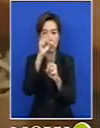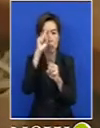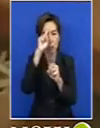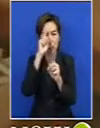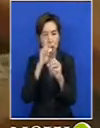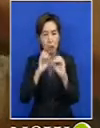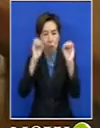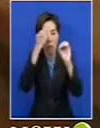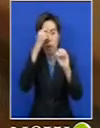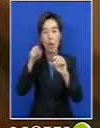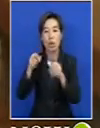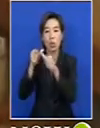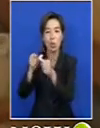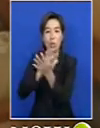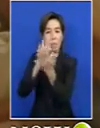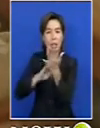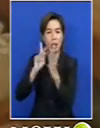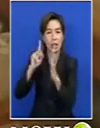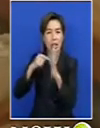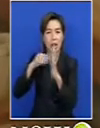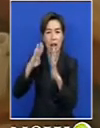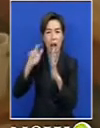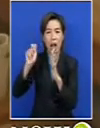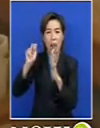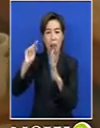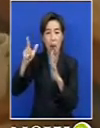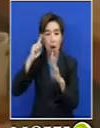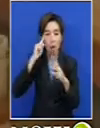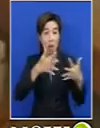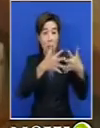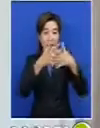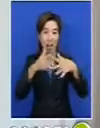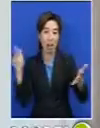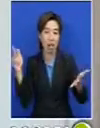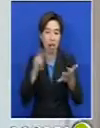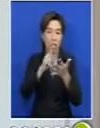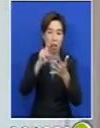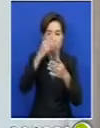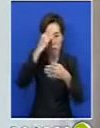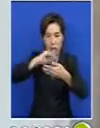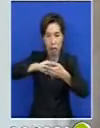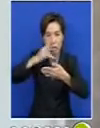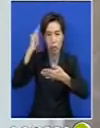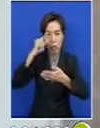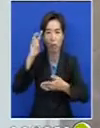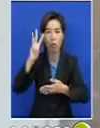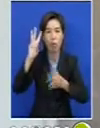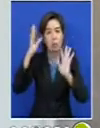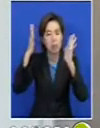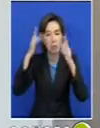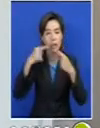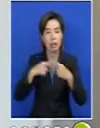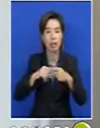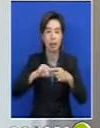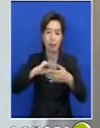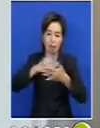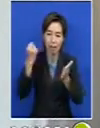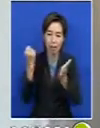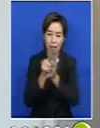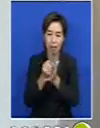ออาศัยอยู่ในกาบองและเดินทางเข้าสหรัฐไม่ได้เพราะไม่มีเงินและวีซ่าจนกระทั่งน้องชายนายเจฟฟรีย์จัดการเรื่อง